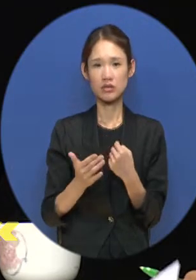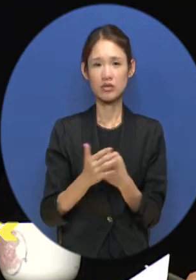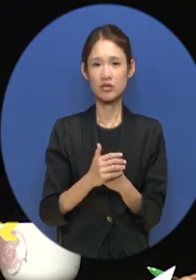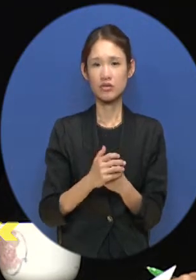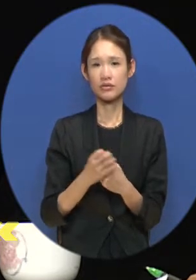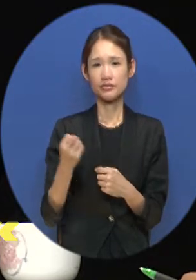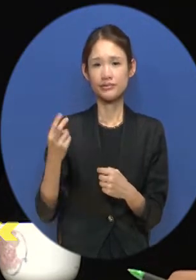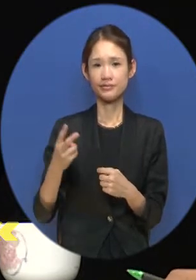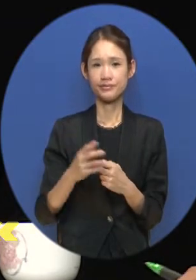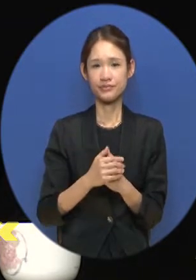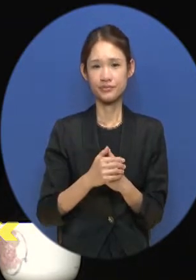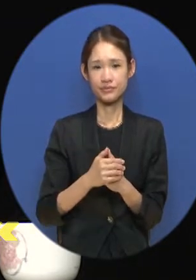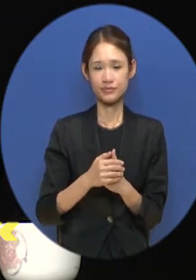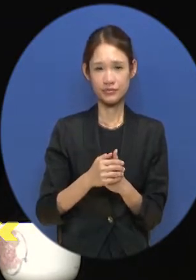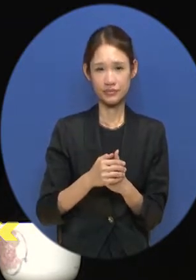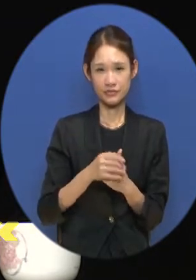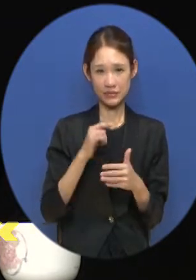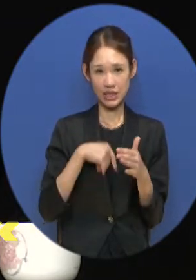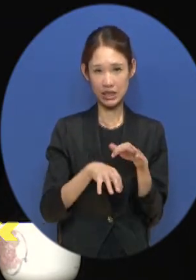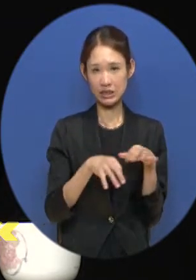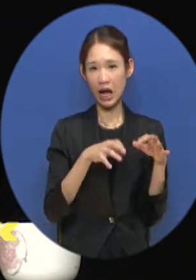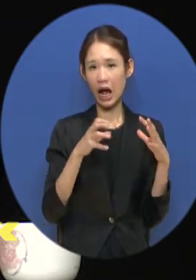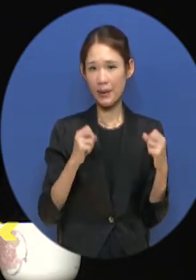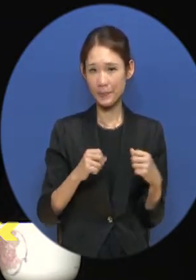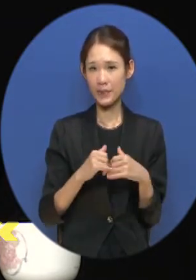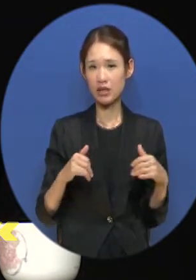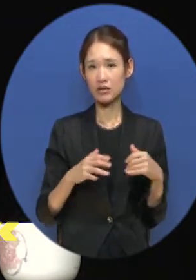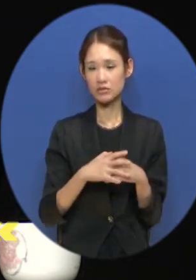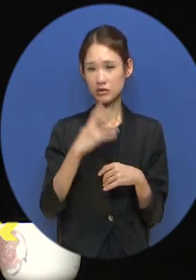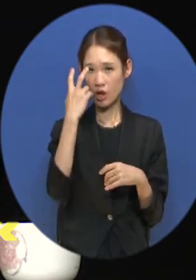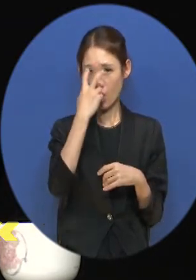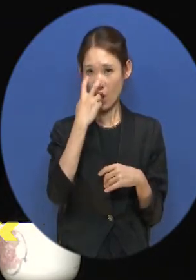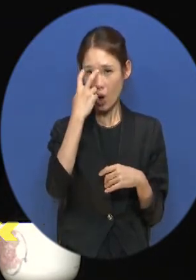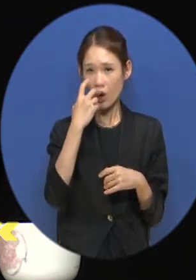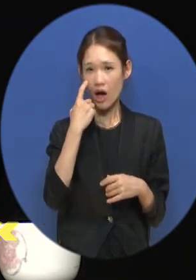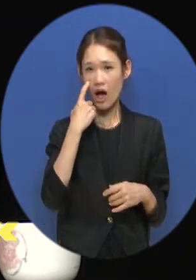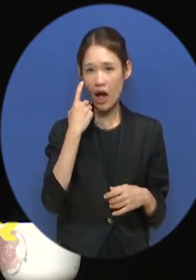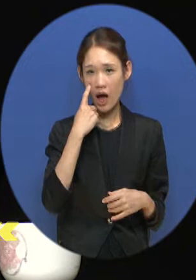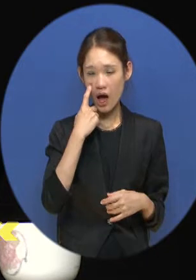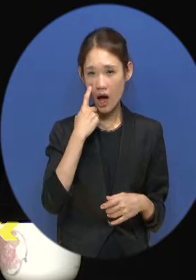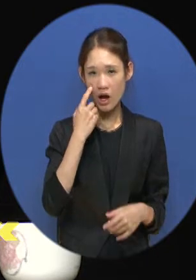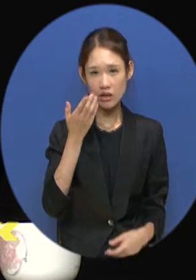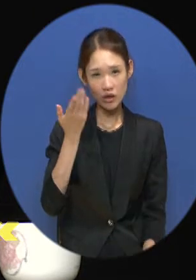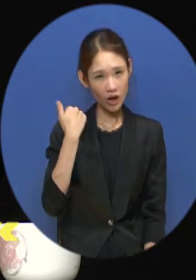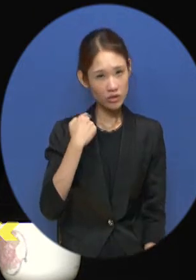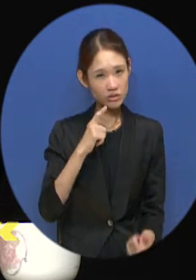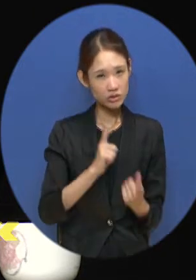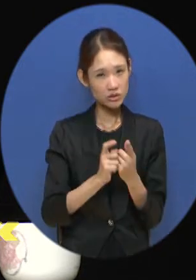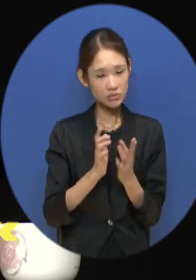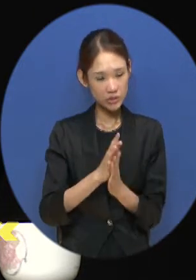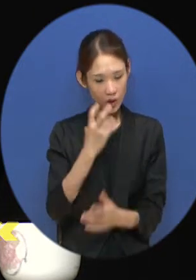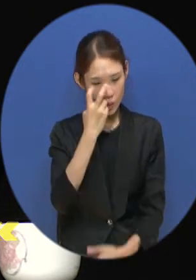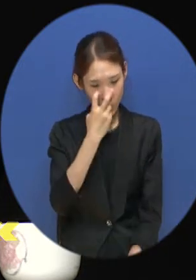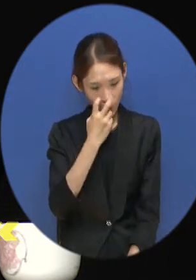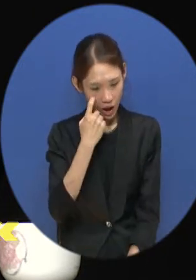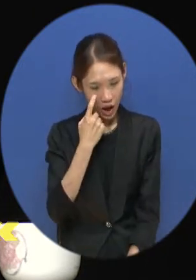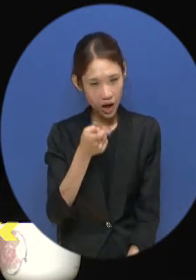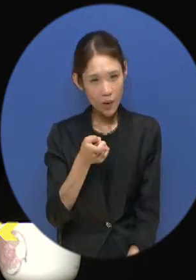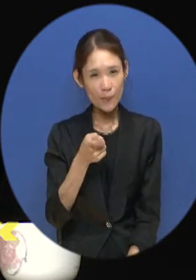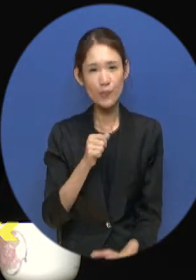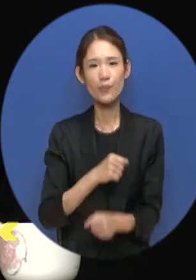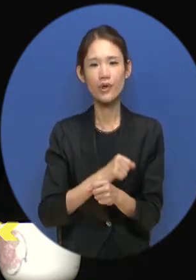뭐 이제 그런 지하상가에 계신 분들의 설문조사를 예전에 해보고 직접 우리가 조사해